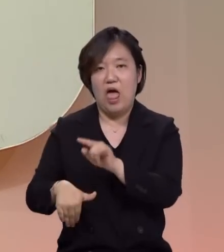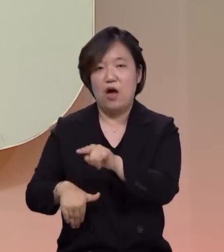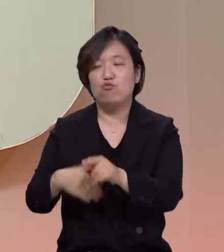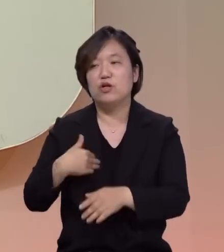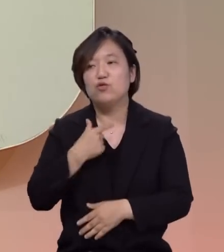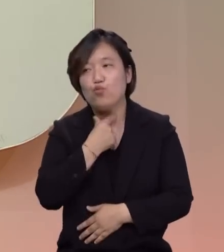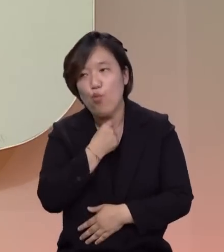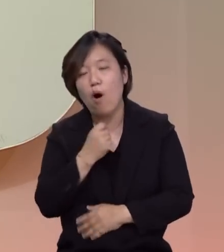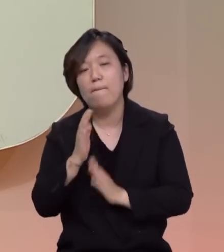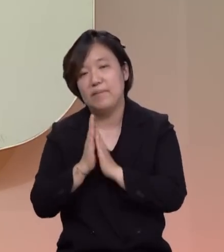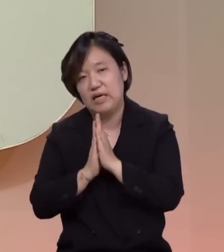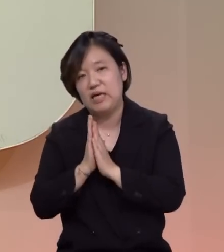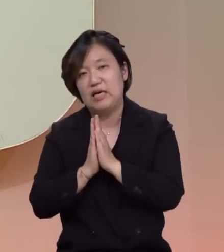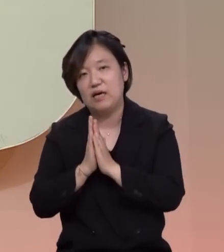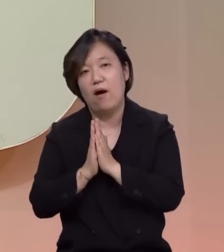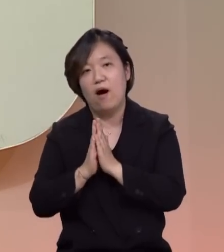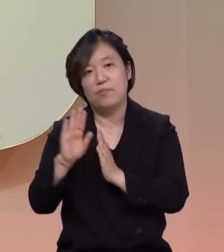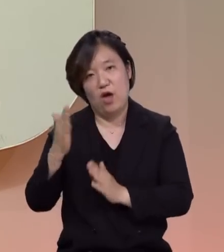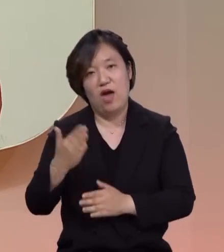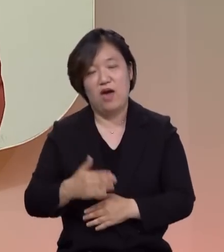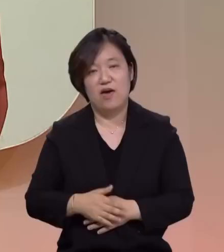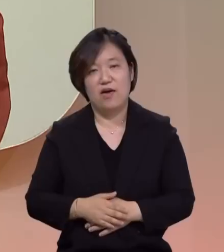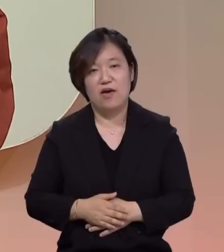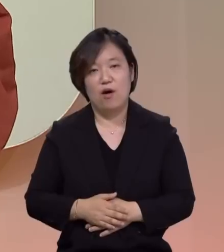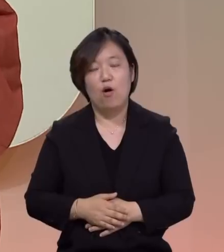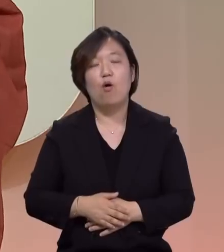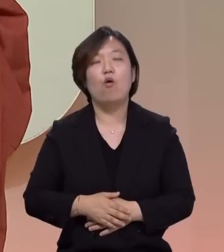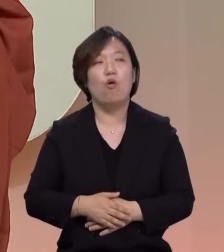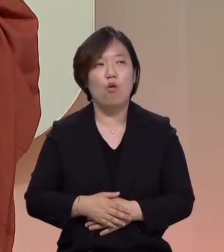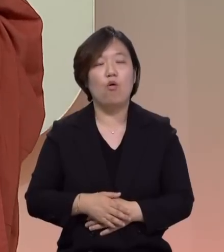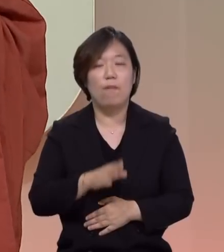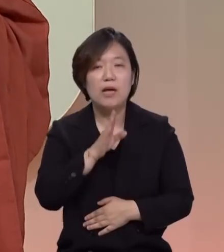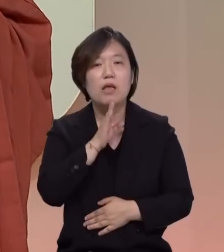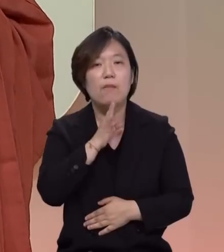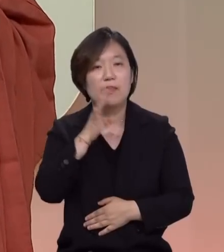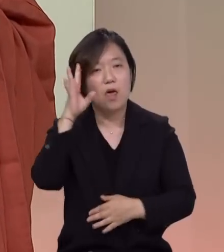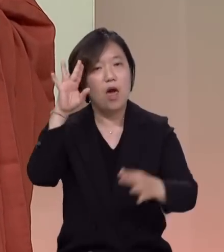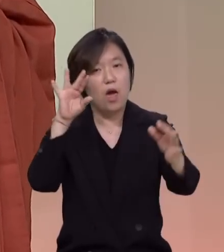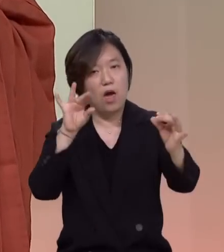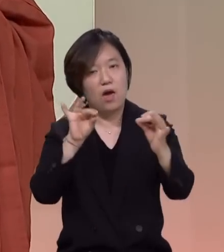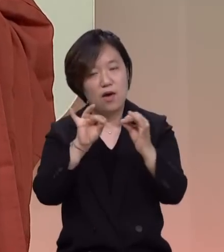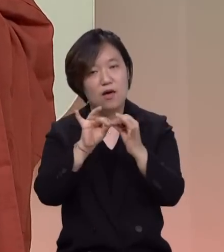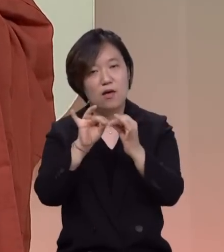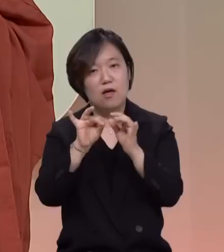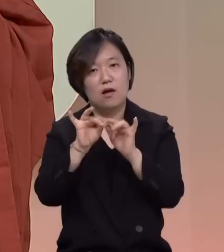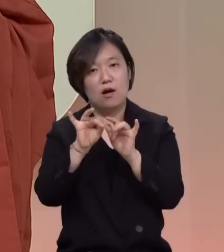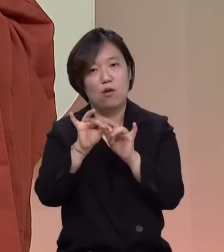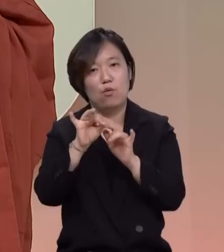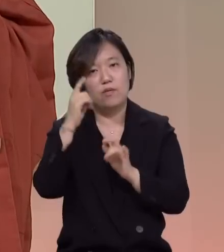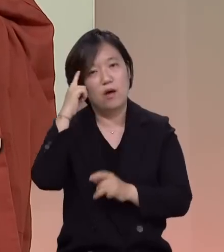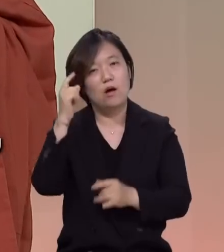고개를 끄덕끄덕 하면서이 두 번째 나무꾼은요 이제 그